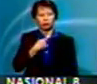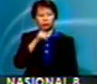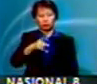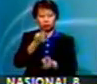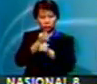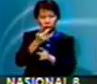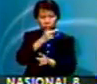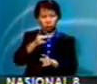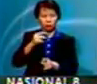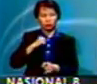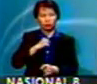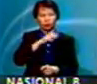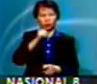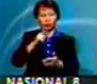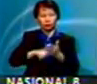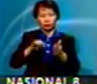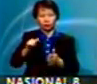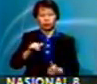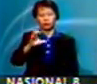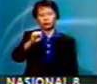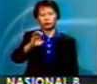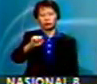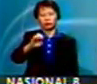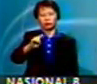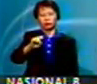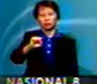itu kerajaan yang kuat atau kerajaan yang fragile.